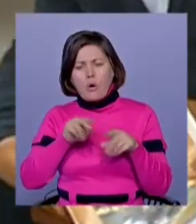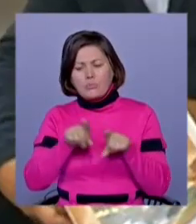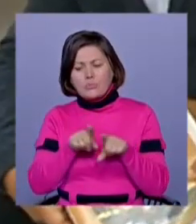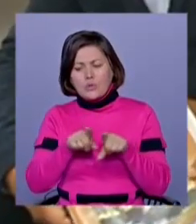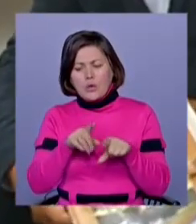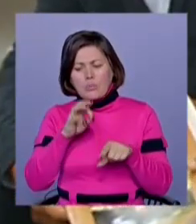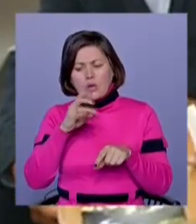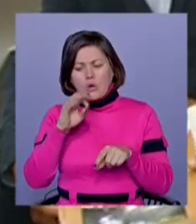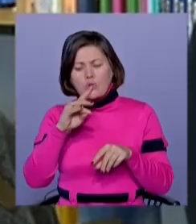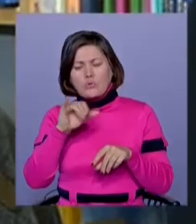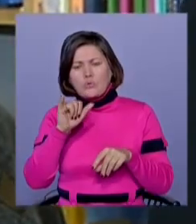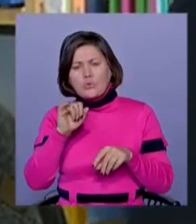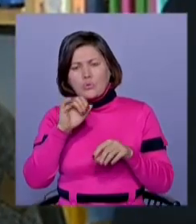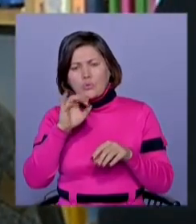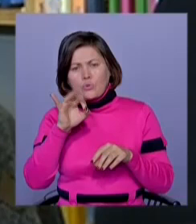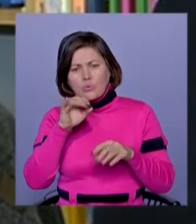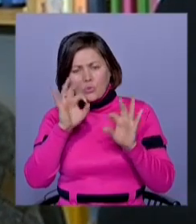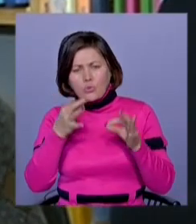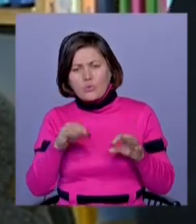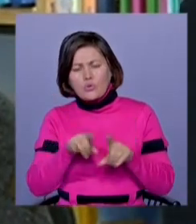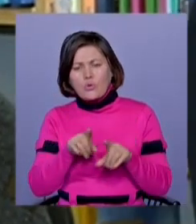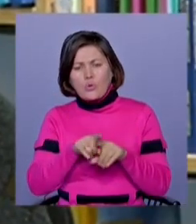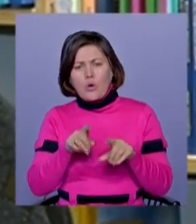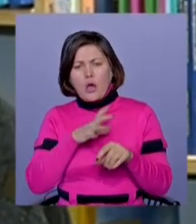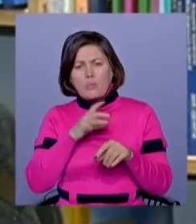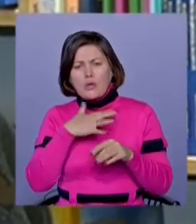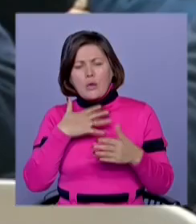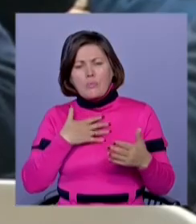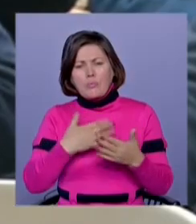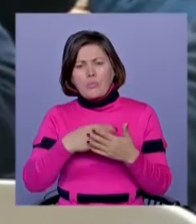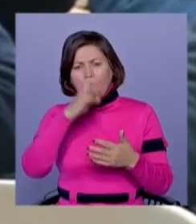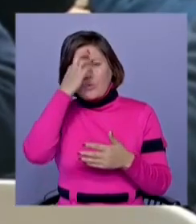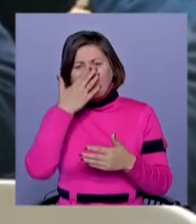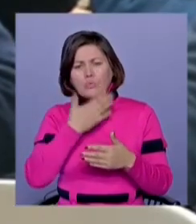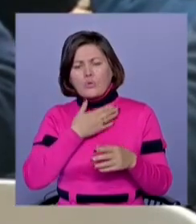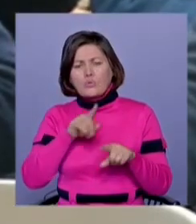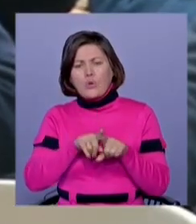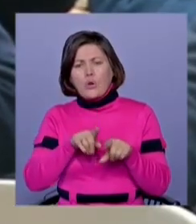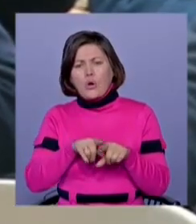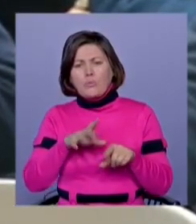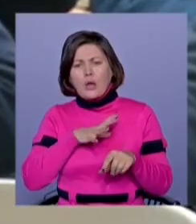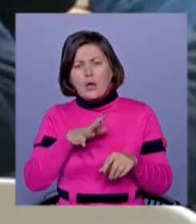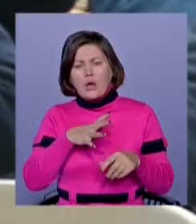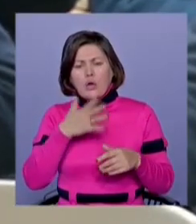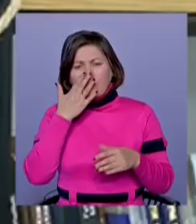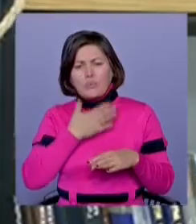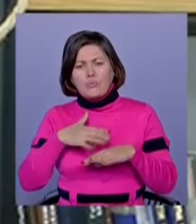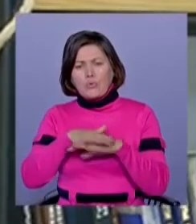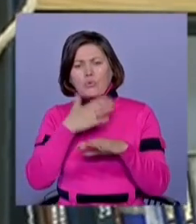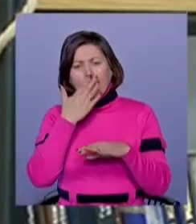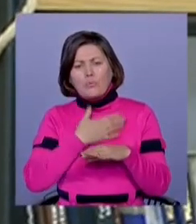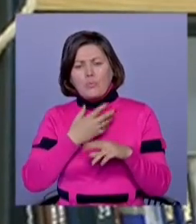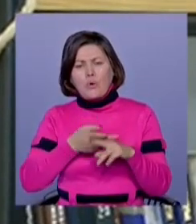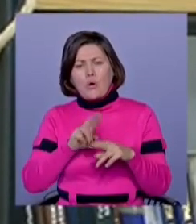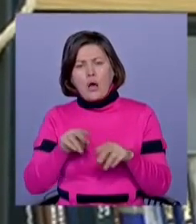жауған күз, жыр жинақтары жарық көрген. Және ол патриоттық өлеңдері арқылы оқырманның ыстық ықыласына бөленген. Аға буын өкілдері